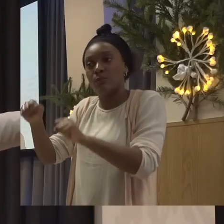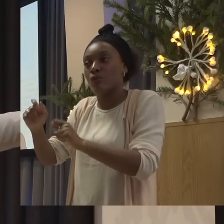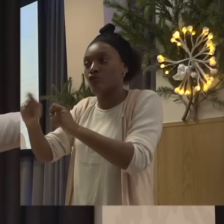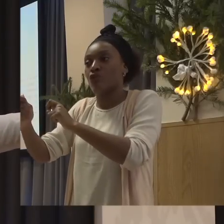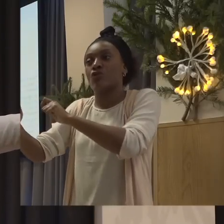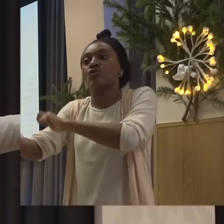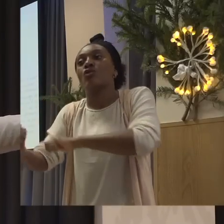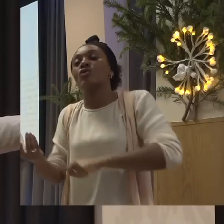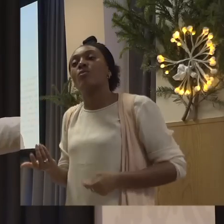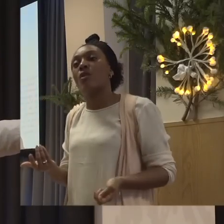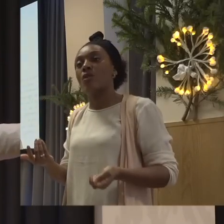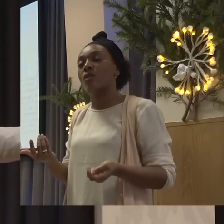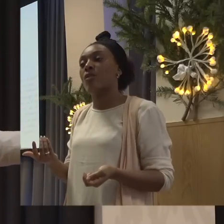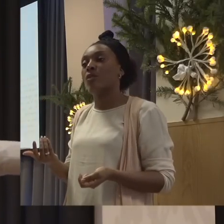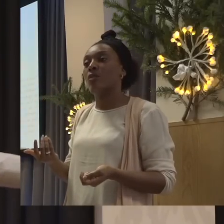Dieu.